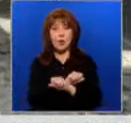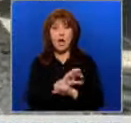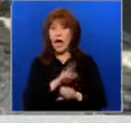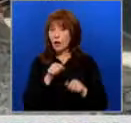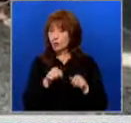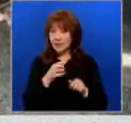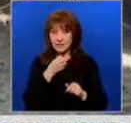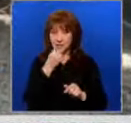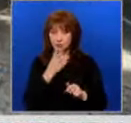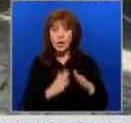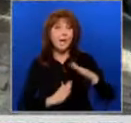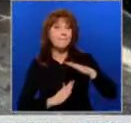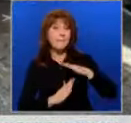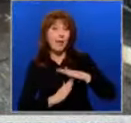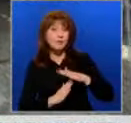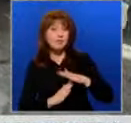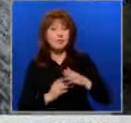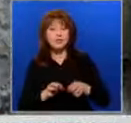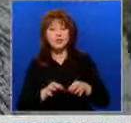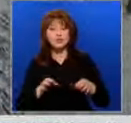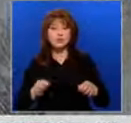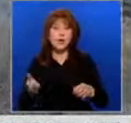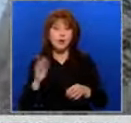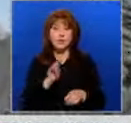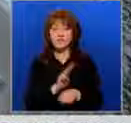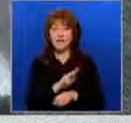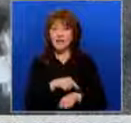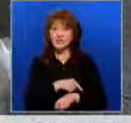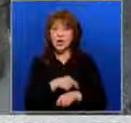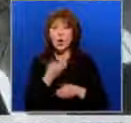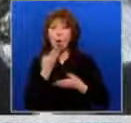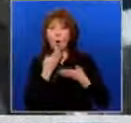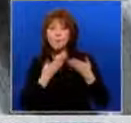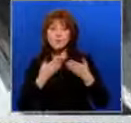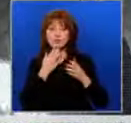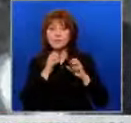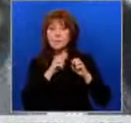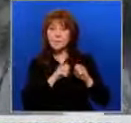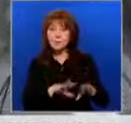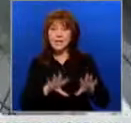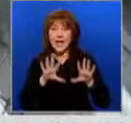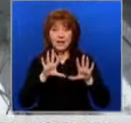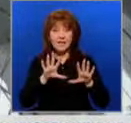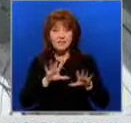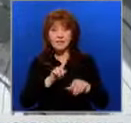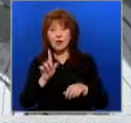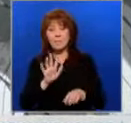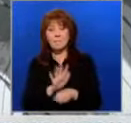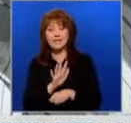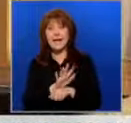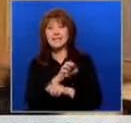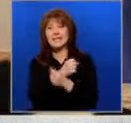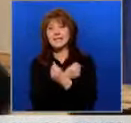това се случи, паузата ще бъде удължена с още 12 часа. Обсъжда се да бъдат пуснати от 10 до 15